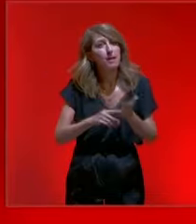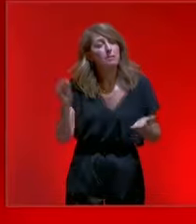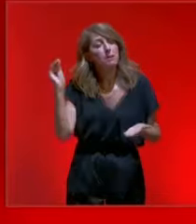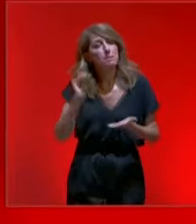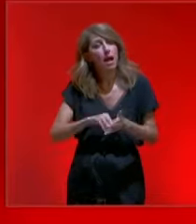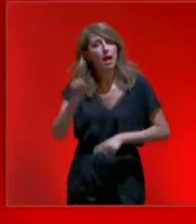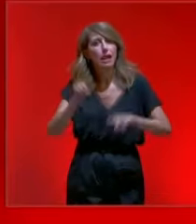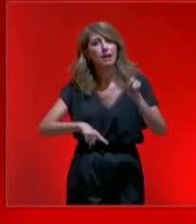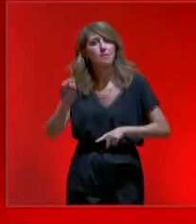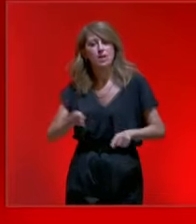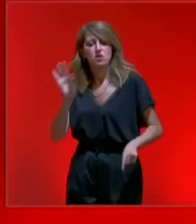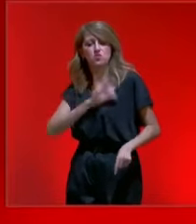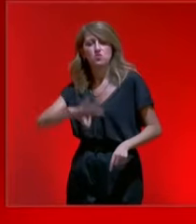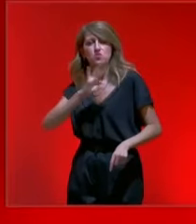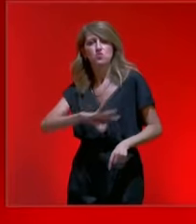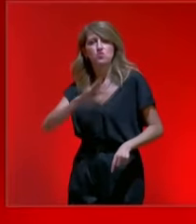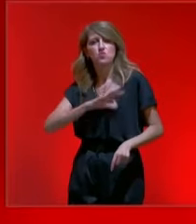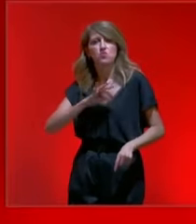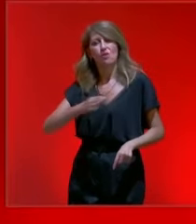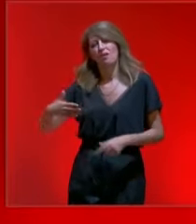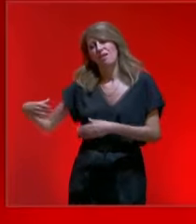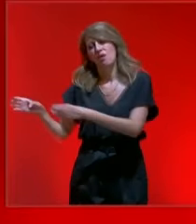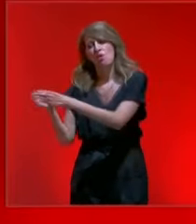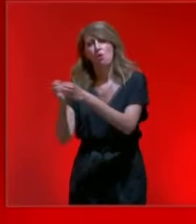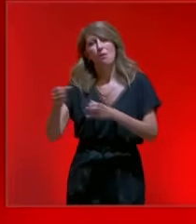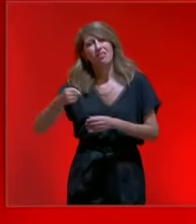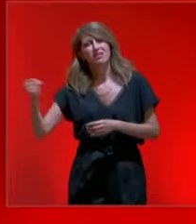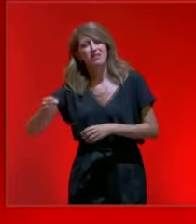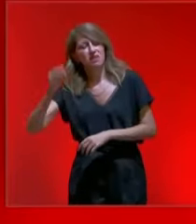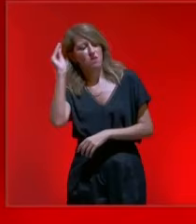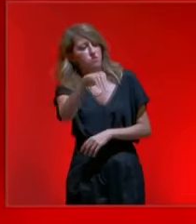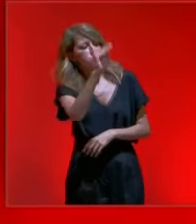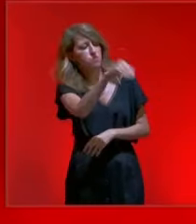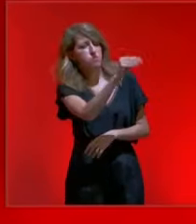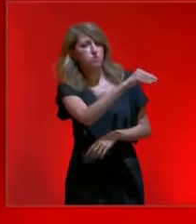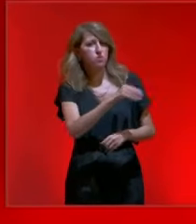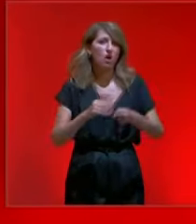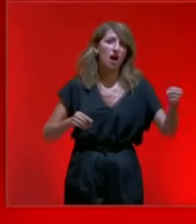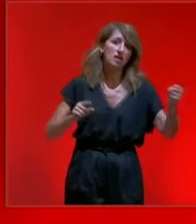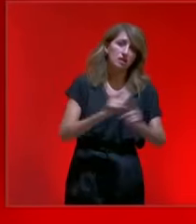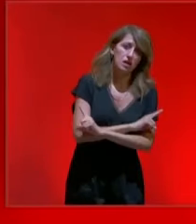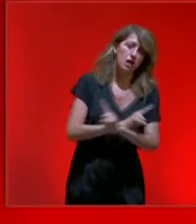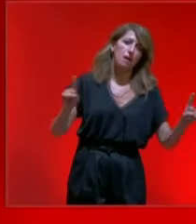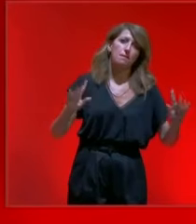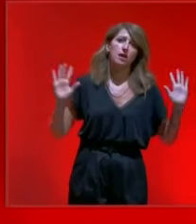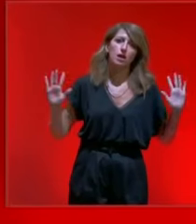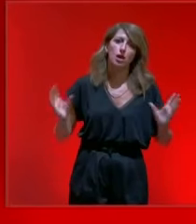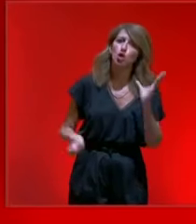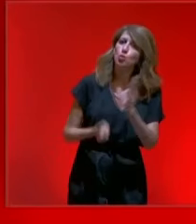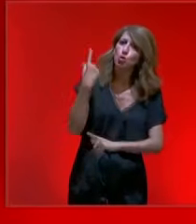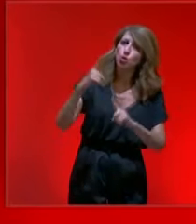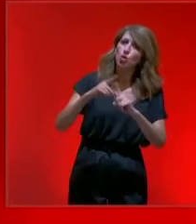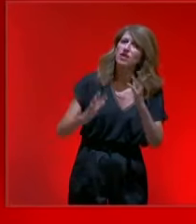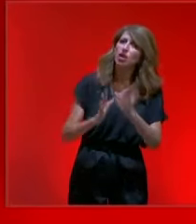πλούτου εις βάρος των ασθενέστερων στρωμάτων. Το πώς τα ευεργετήματα των νέων τεχνολογιών θα